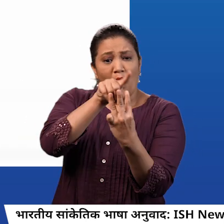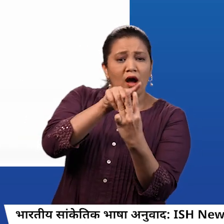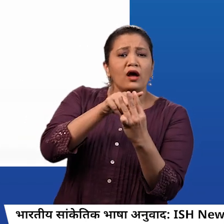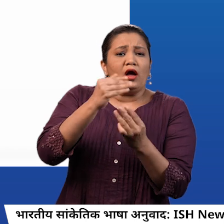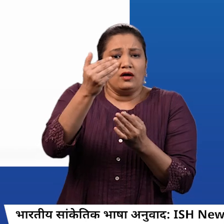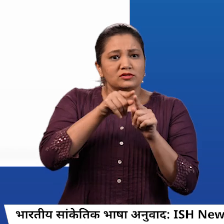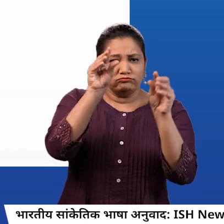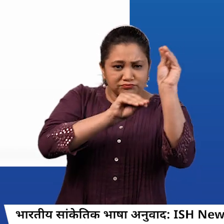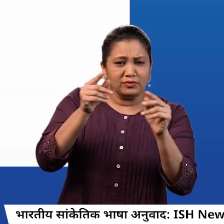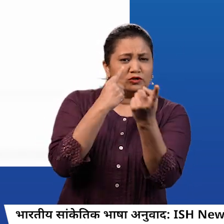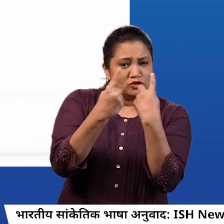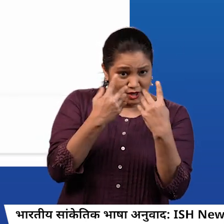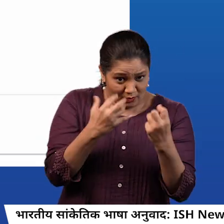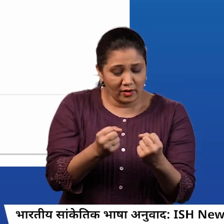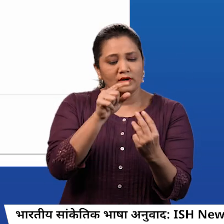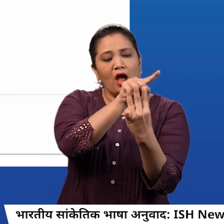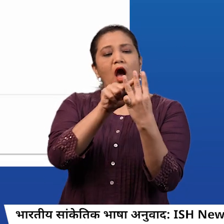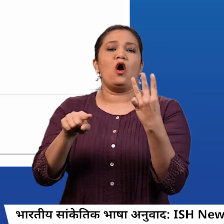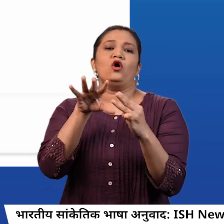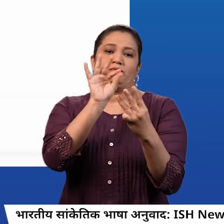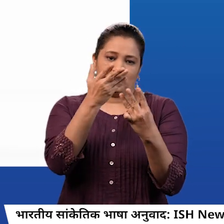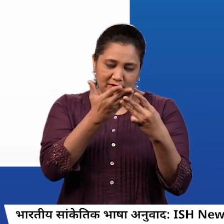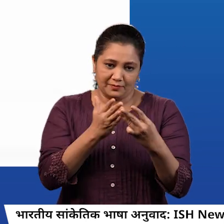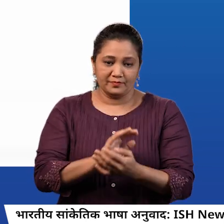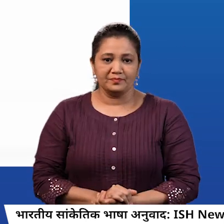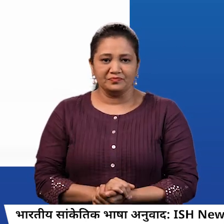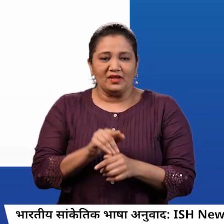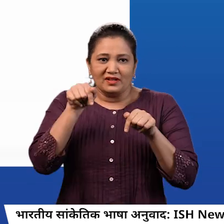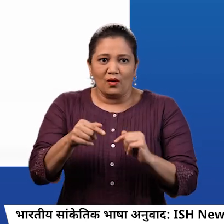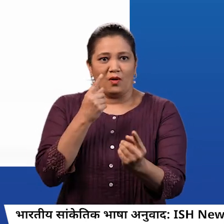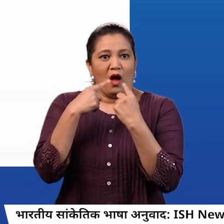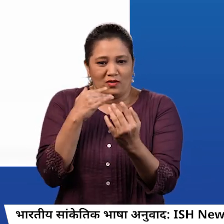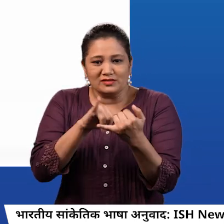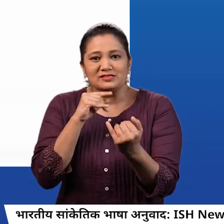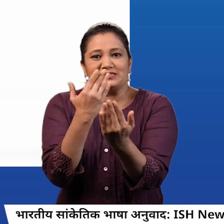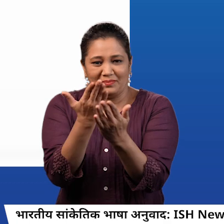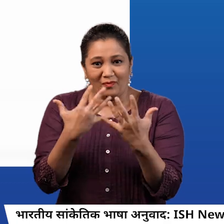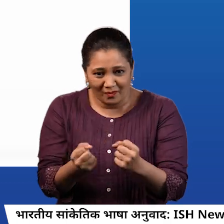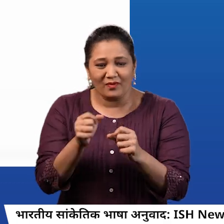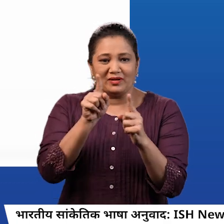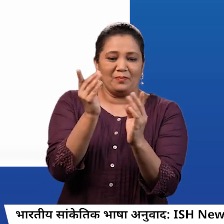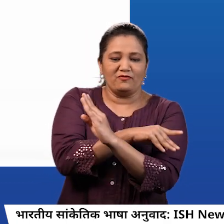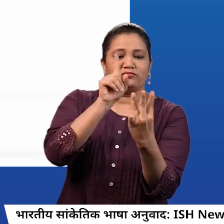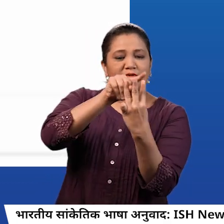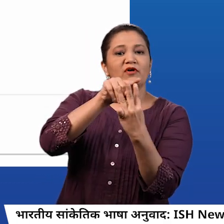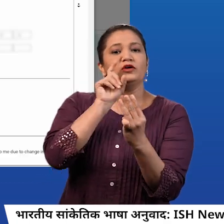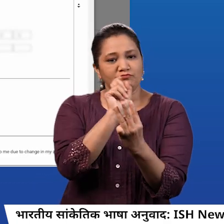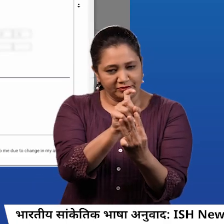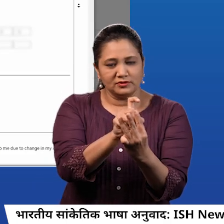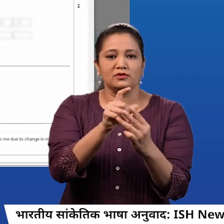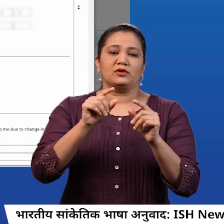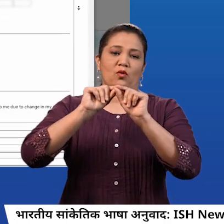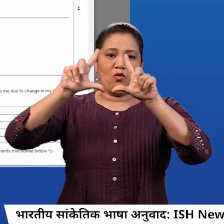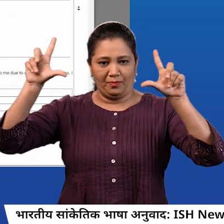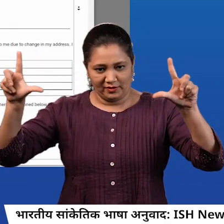तो सादर करण्यासाठीचा पर्याय दिसतो. अर्जाचं प्रारूप पाहून तो सादर करण्यासाठी आपण पूर्वावलोकन या बटनावर क्लिक करायचं आहे. मग